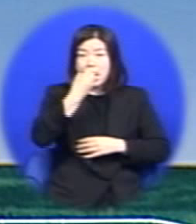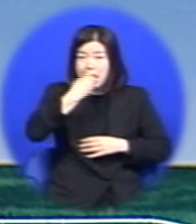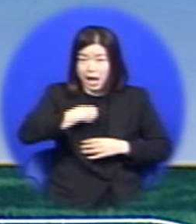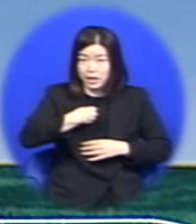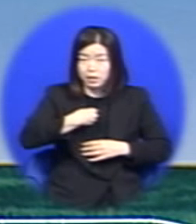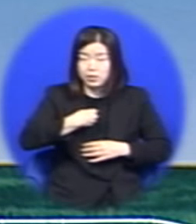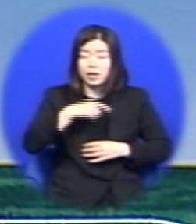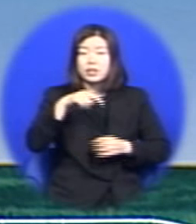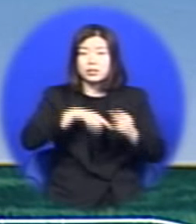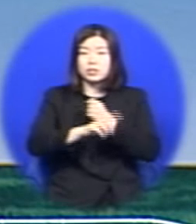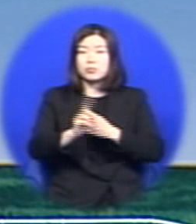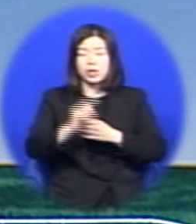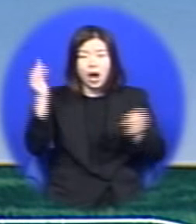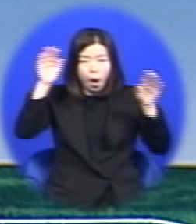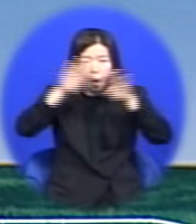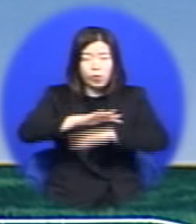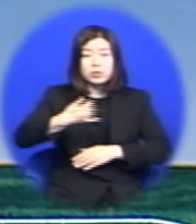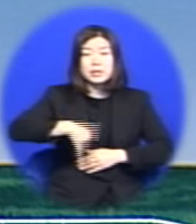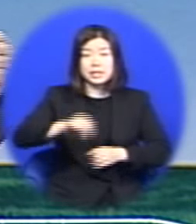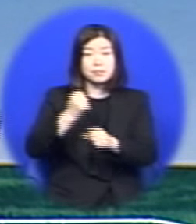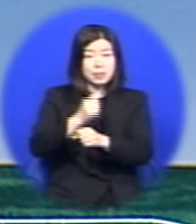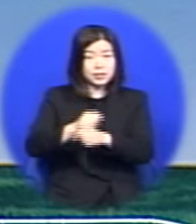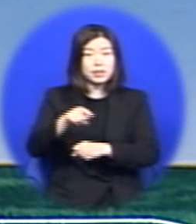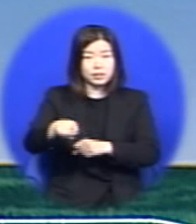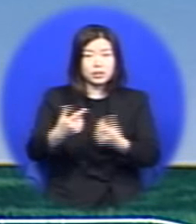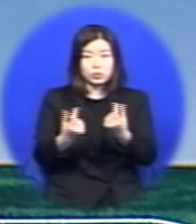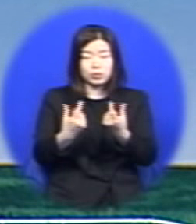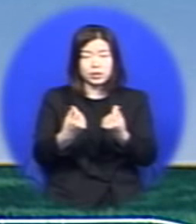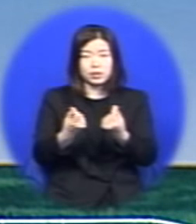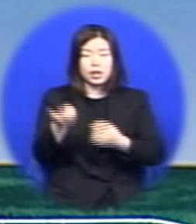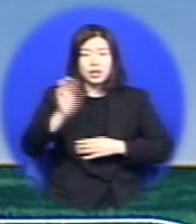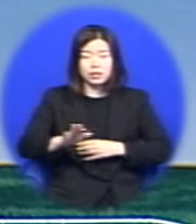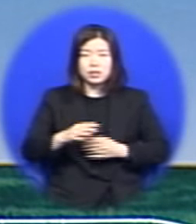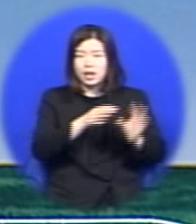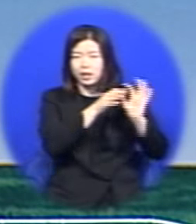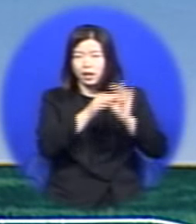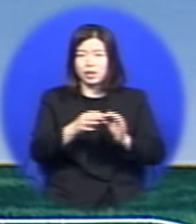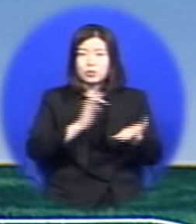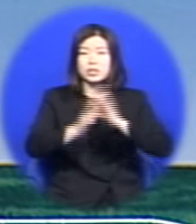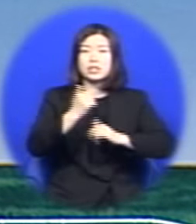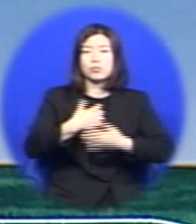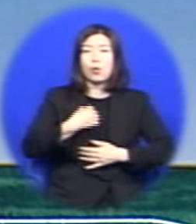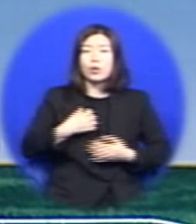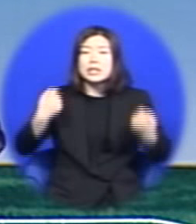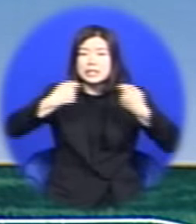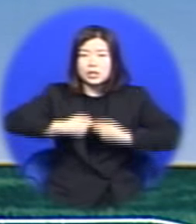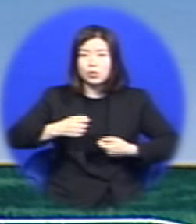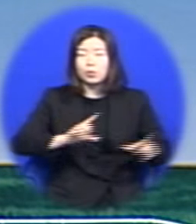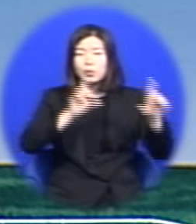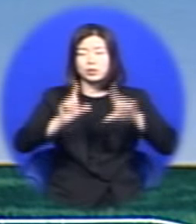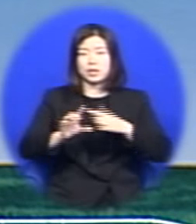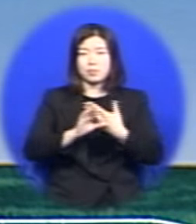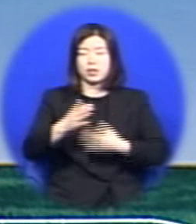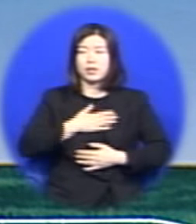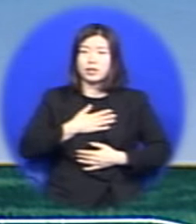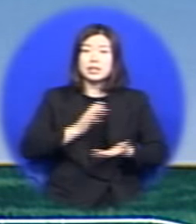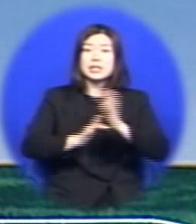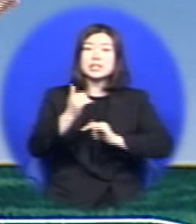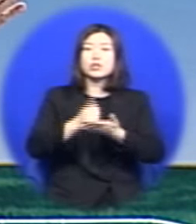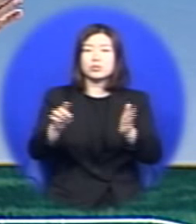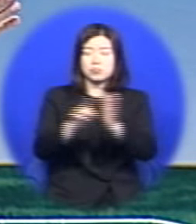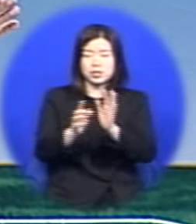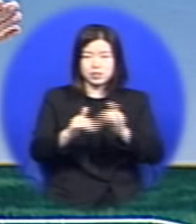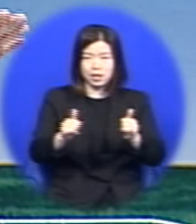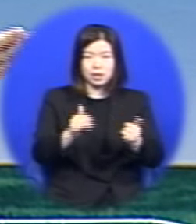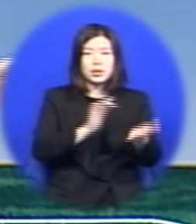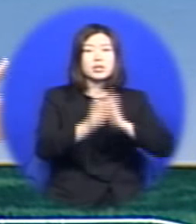자식을 만들어버리는 겁니다. 그런데 우리가 계속해서 예수님의 옷을 입고 살면 저는 예수 믿는 사람입니다. 저는 예수